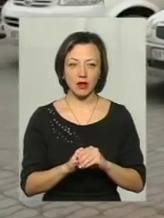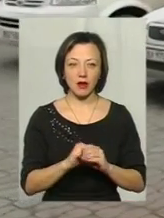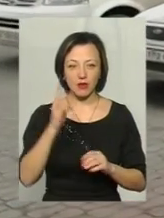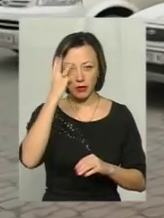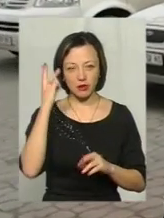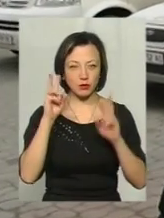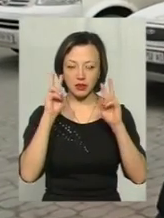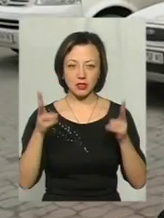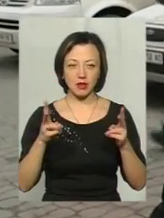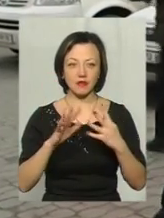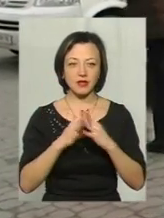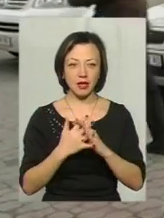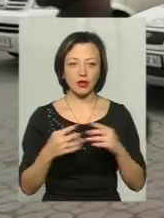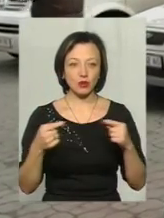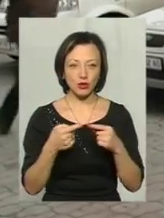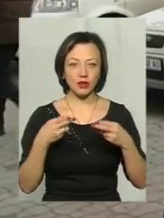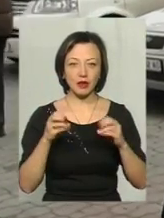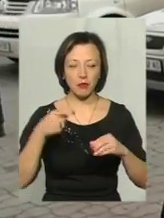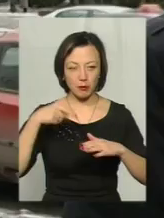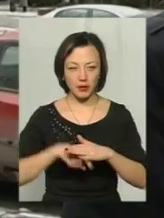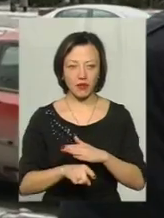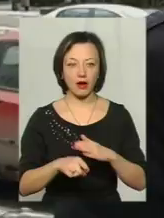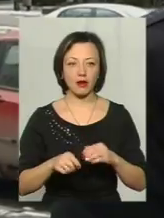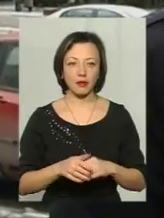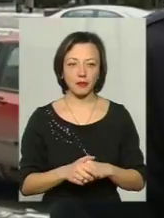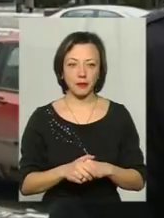знаю, але в селі точно буде де сховатися, в підвалі. В